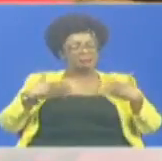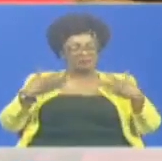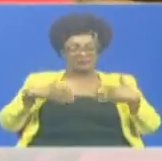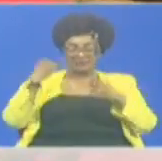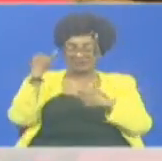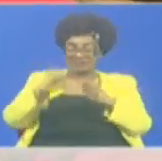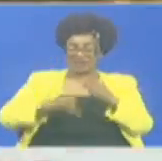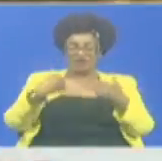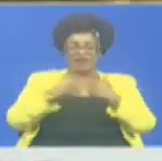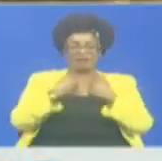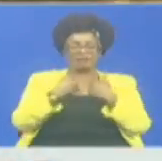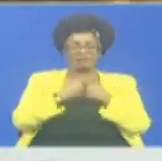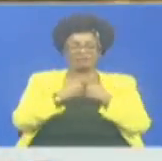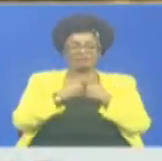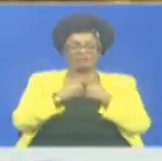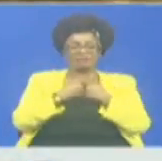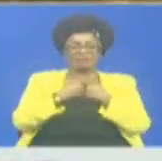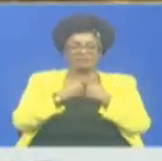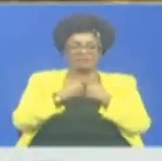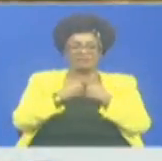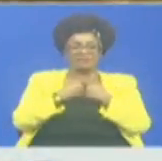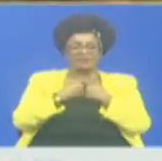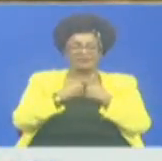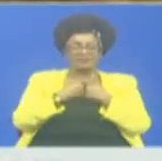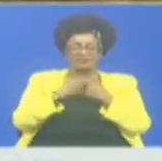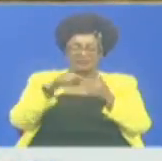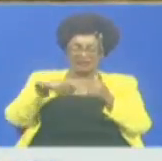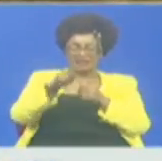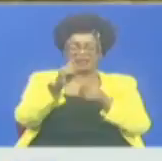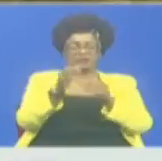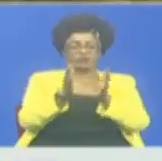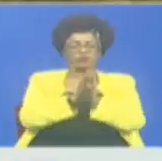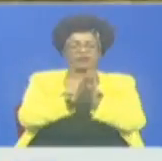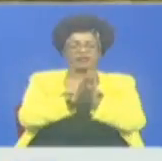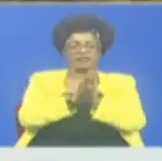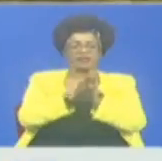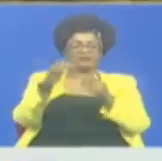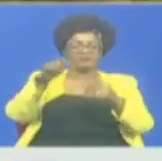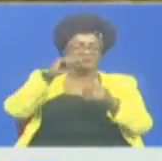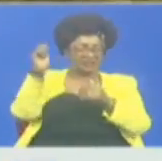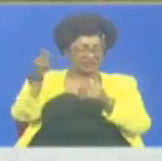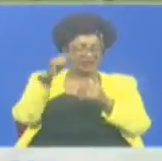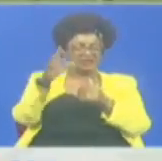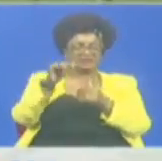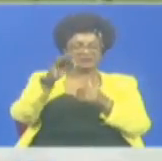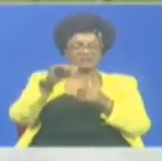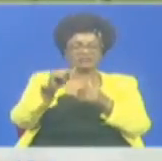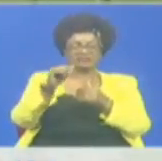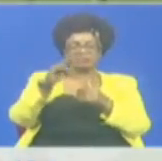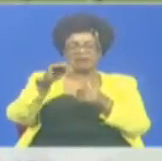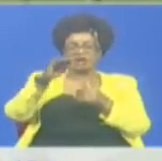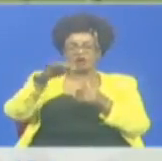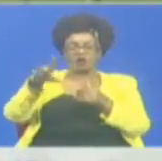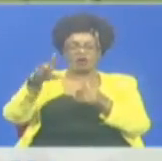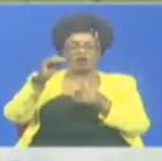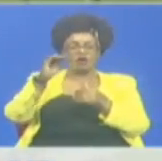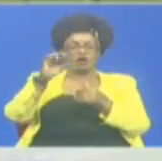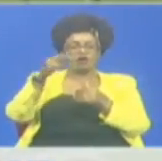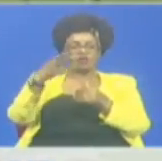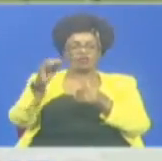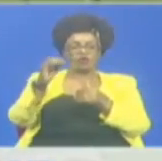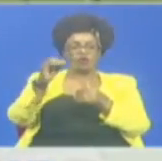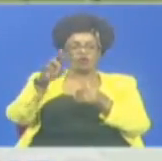kucheza. Motego recounts his experience playing alongside other Kenyan greats such as Michael Koth Origi, the